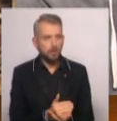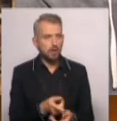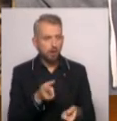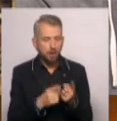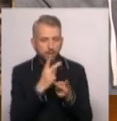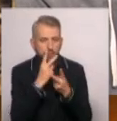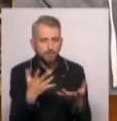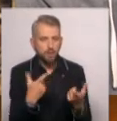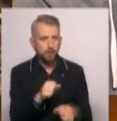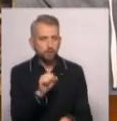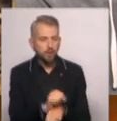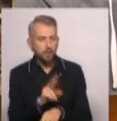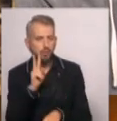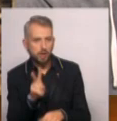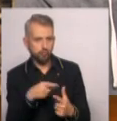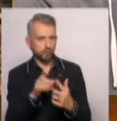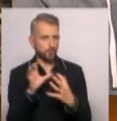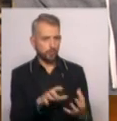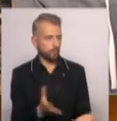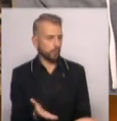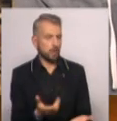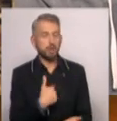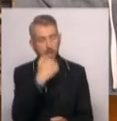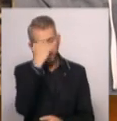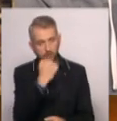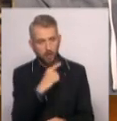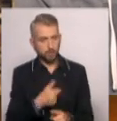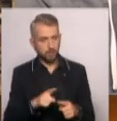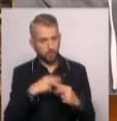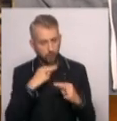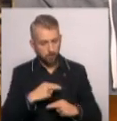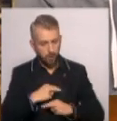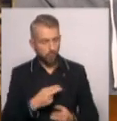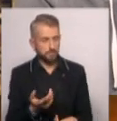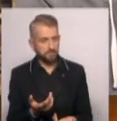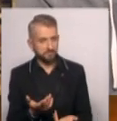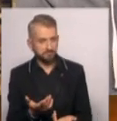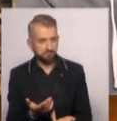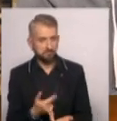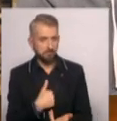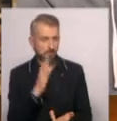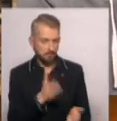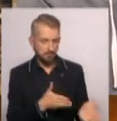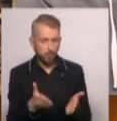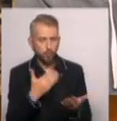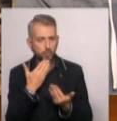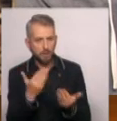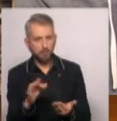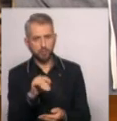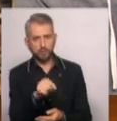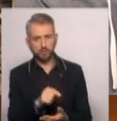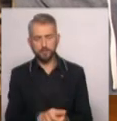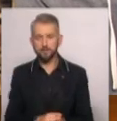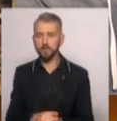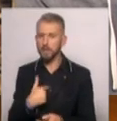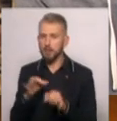зупиняється тролейбус чи автобус. І я дякую за цю увагу, і я підготую запит з приводу цього обов'язково. Я